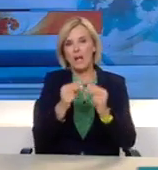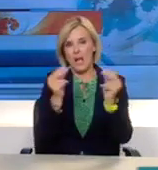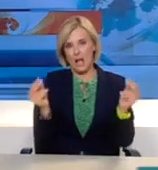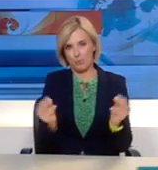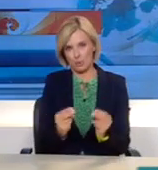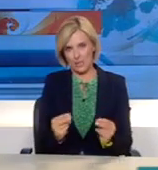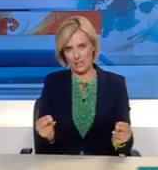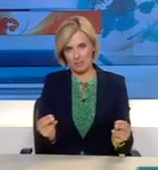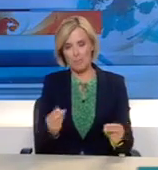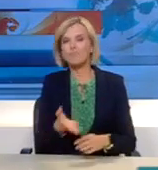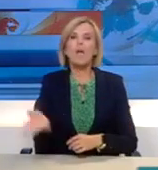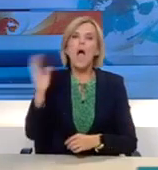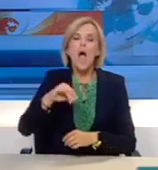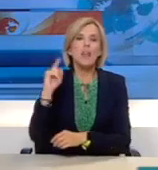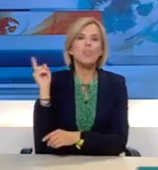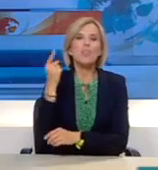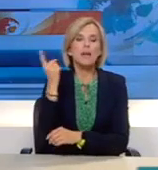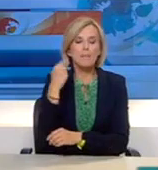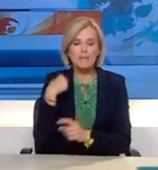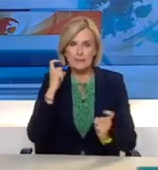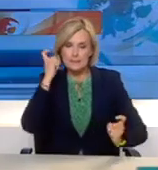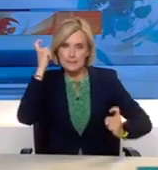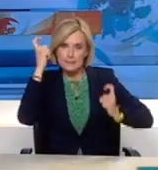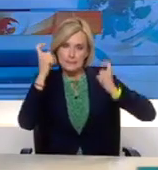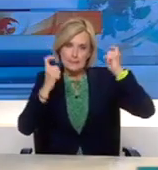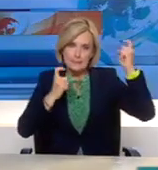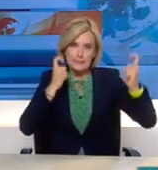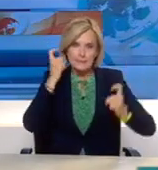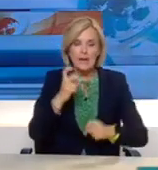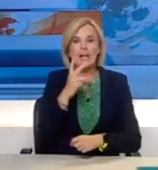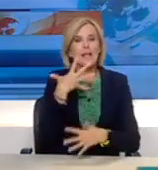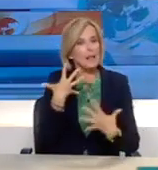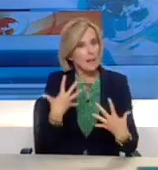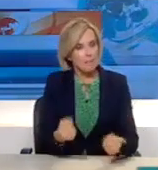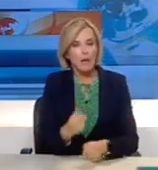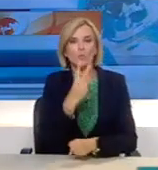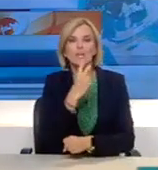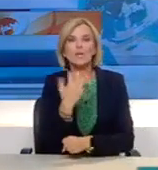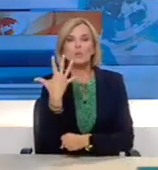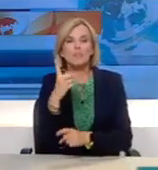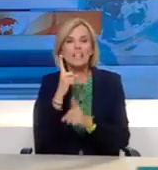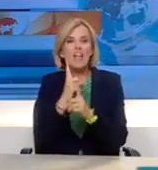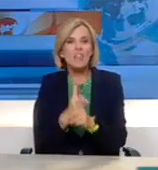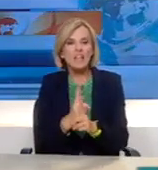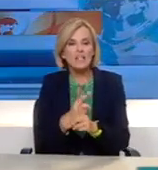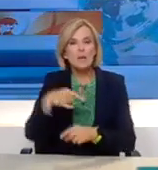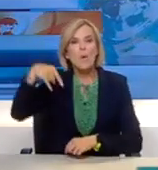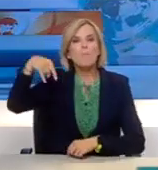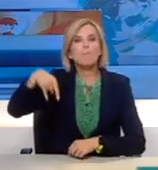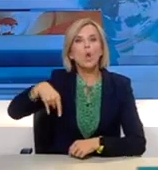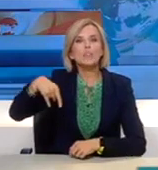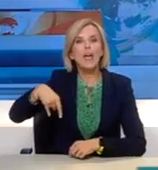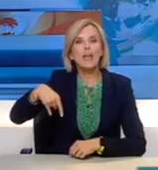ορθολογική προσέγγιση θεραπείας είναι να στοχεύσουμε σε κάποια από τις 25 ειδικές πρωτεΐνες του νέου ιού